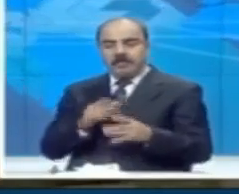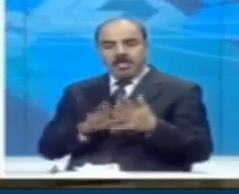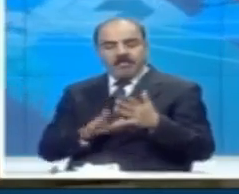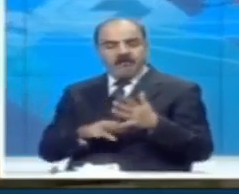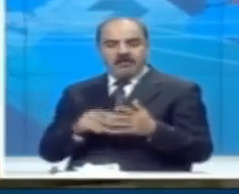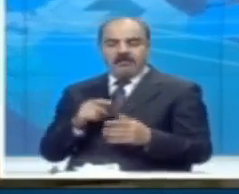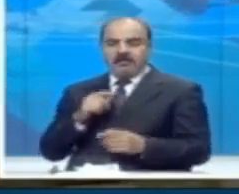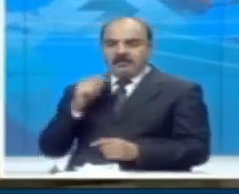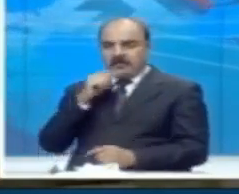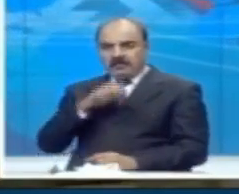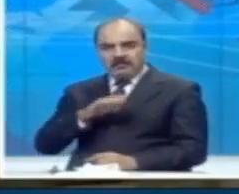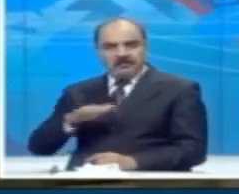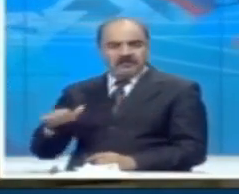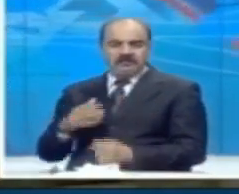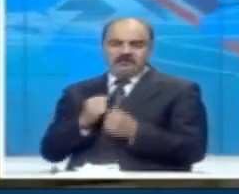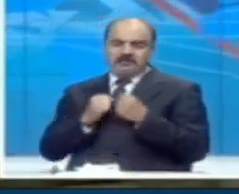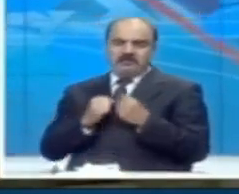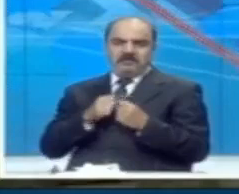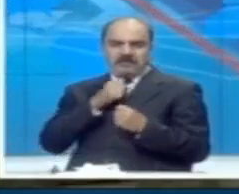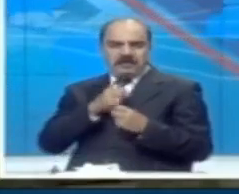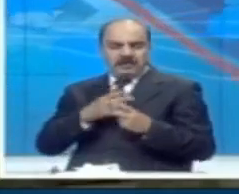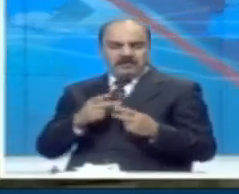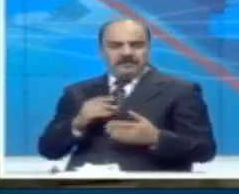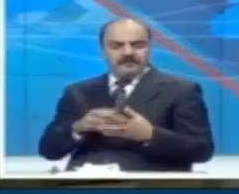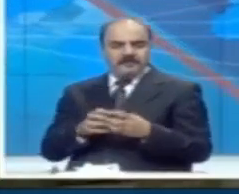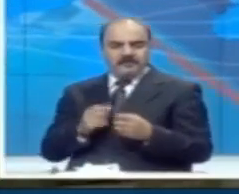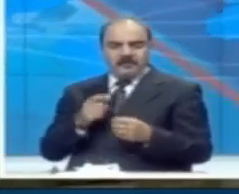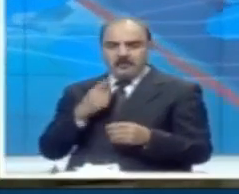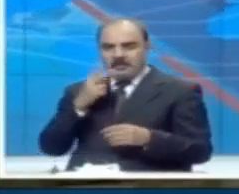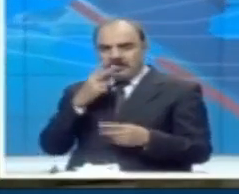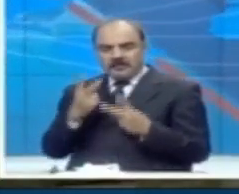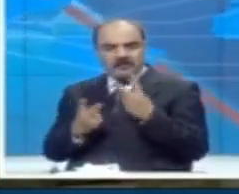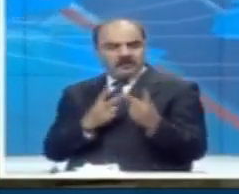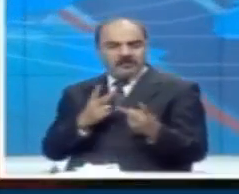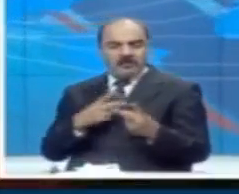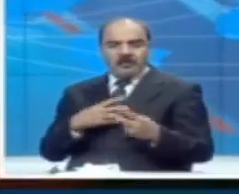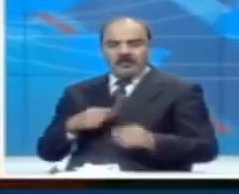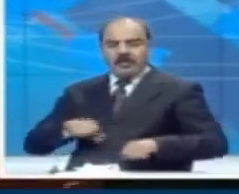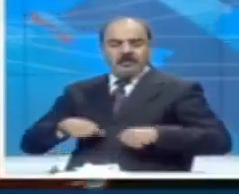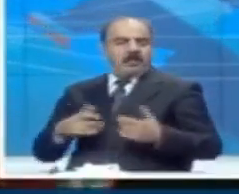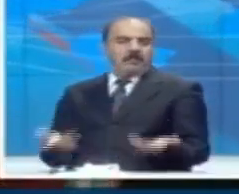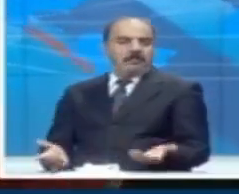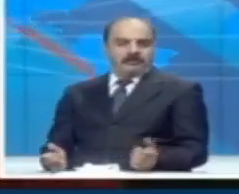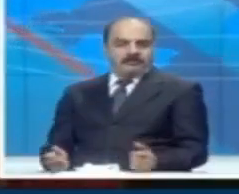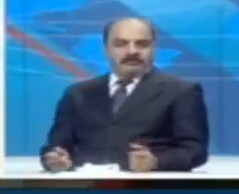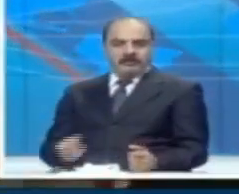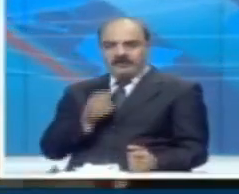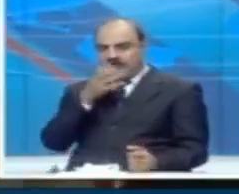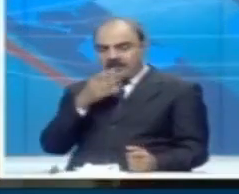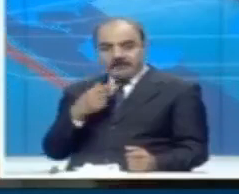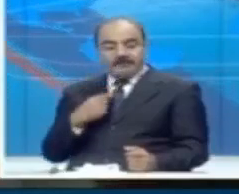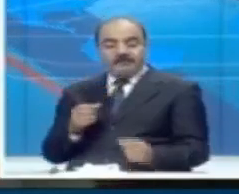الابرياء والنساء وحتى الناس اثقلتهم هموم الحياة. حنين طبعا باجواء العيد،